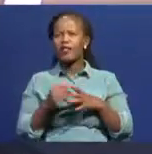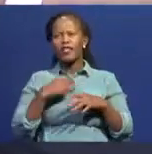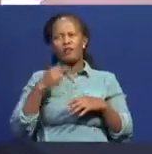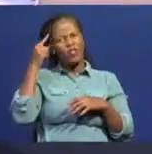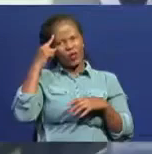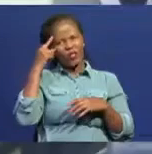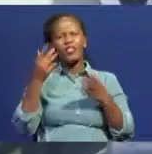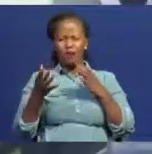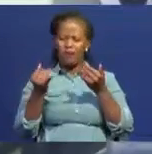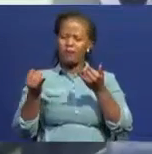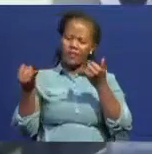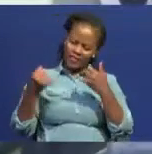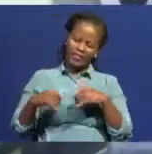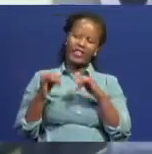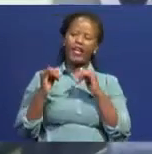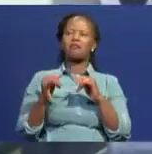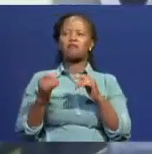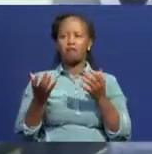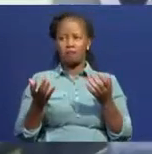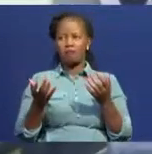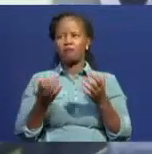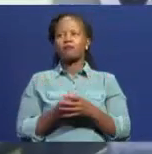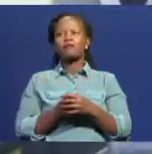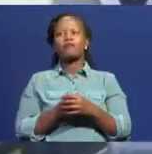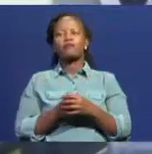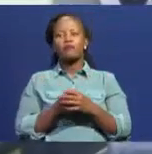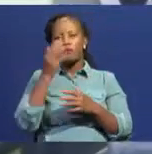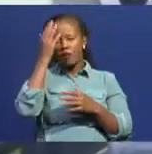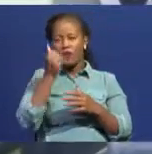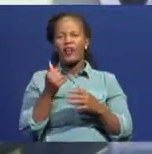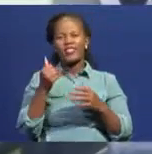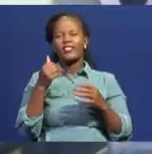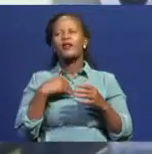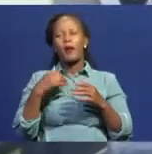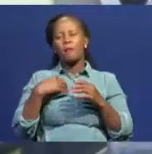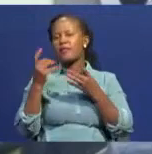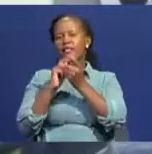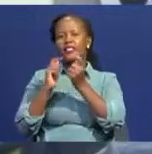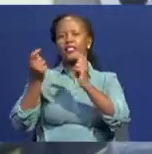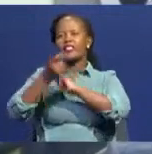hey, maybe I can try this, eh? Ndio nika change mind kutoka kwa